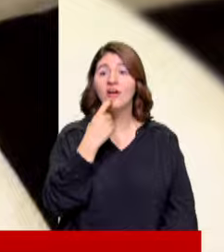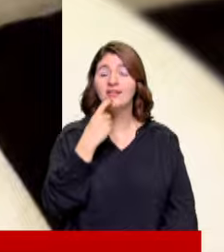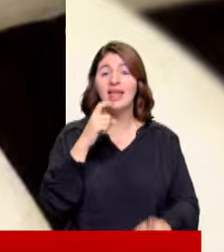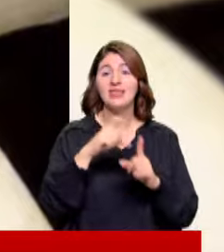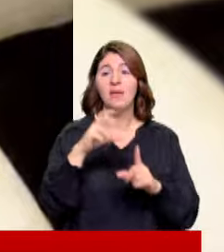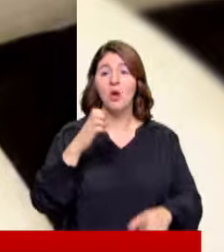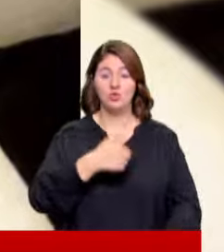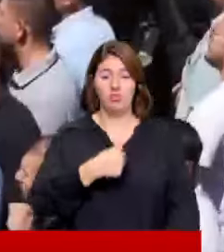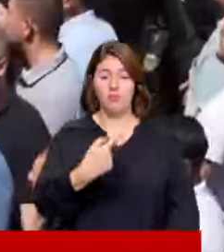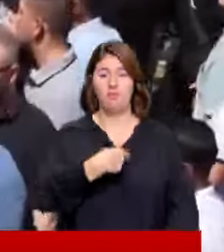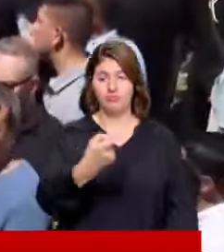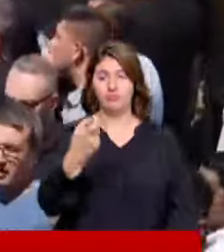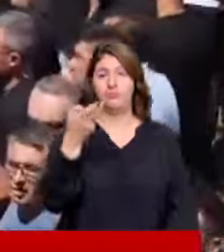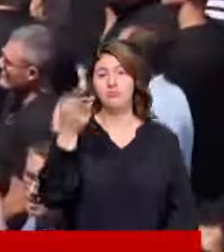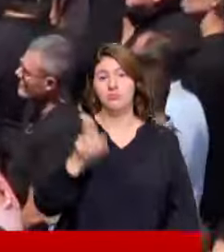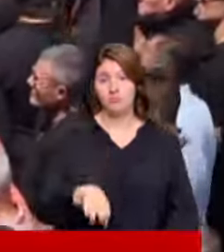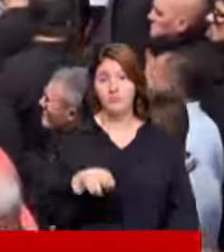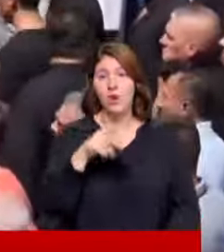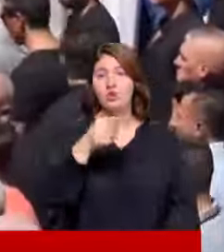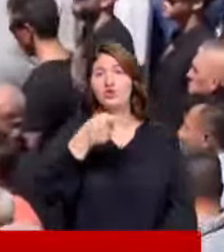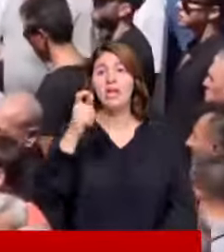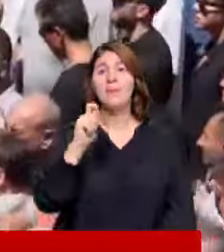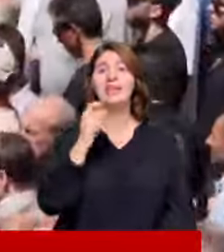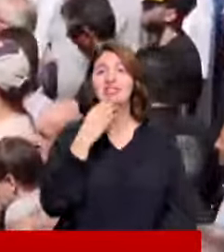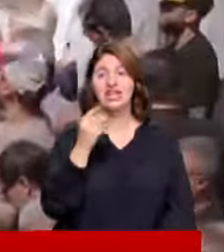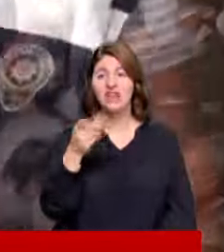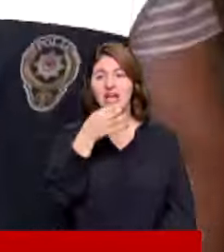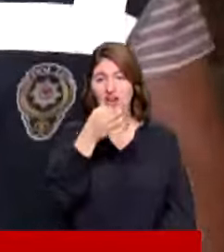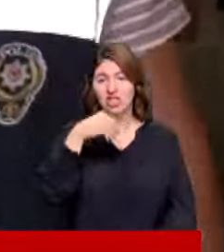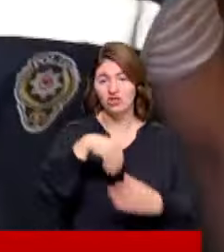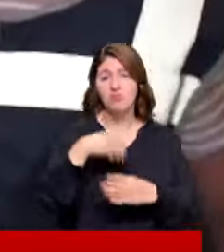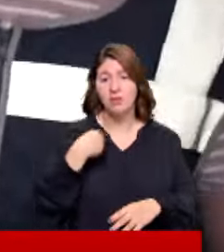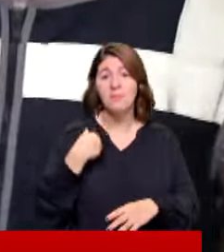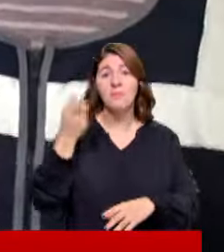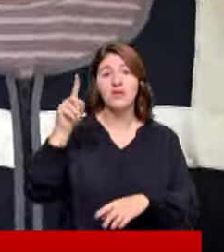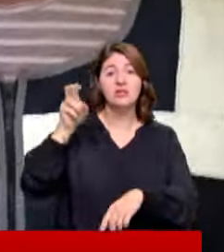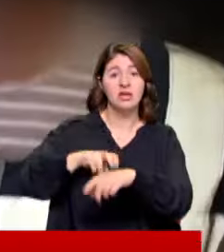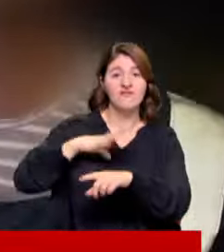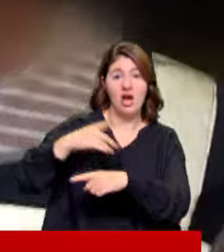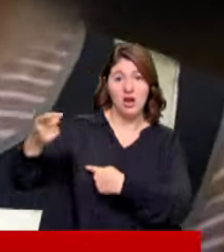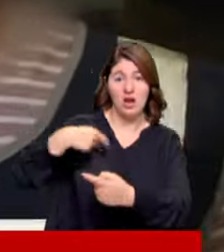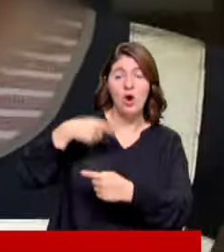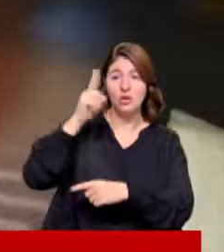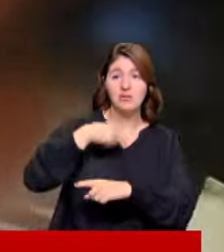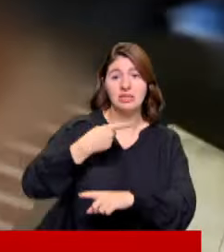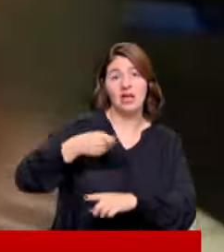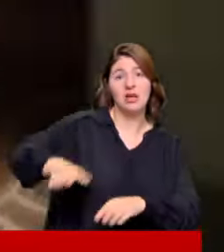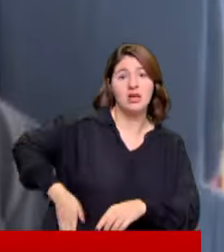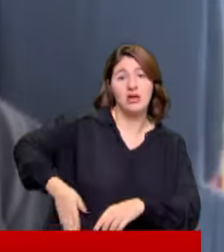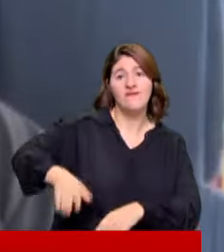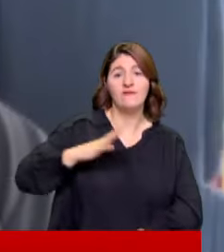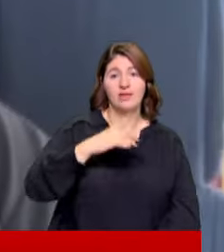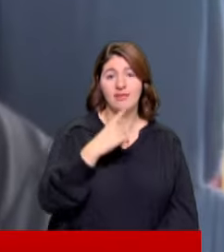DP göğsünden vuruldu, hayatını kaybetti. Onu vuran genç ifadesinde husumetlim vardı, o nedenle silah taşıyordum